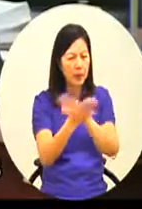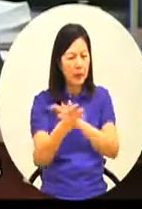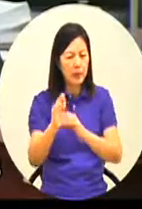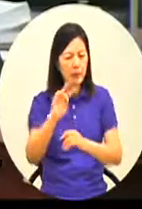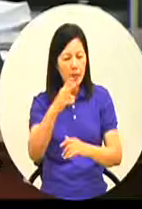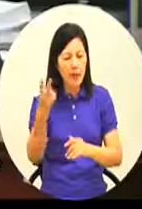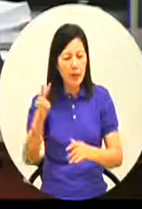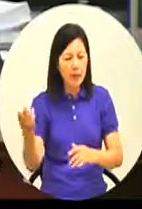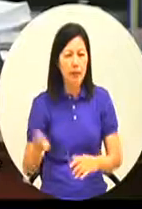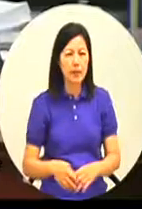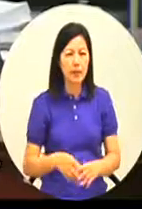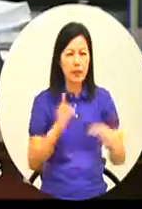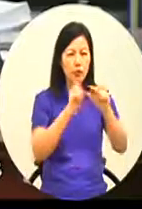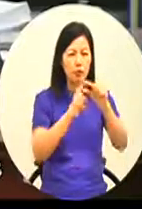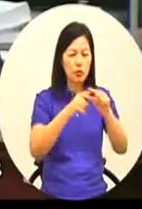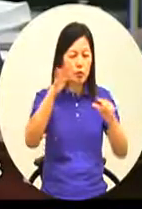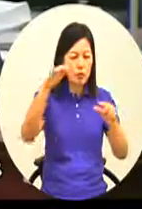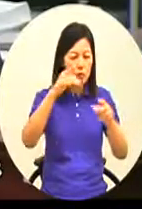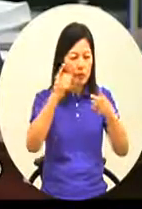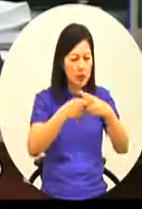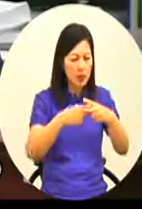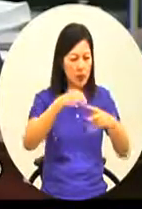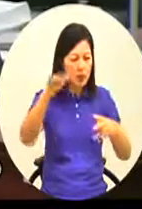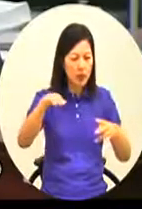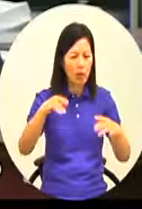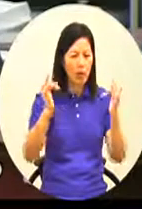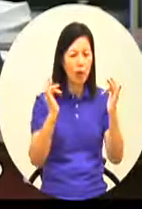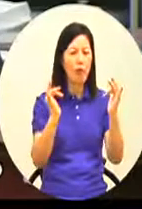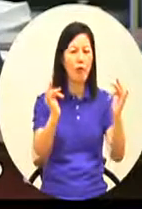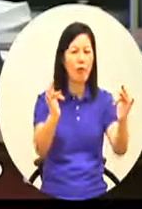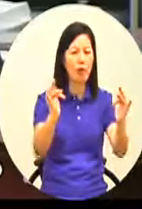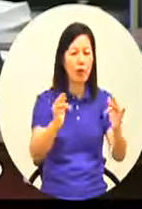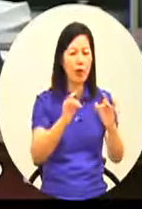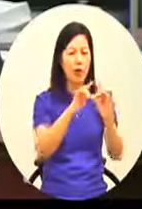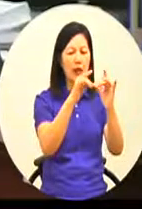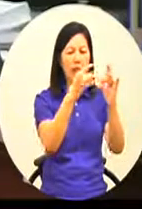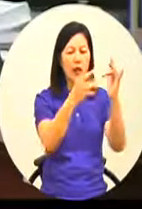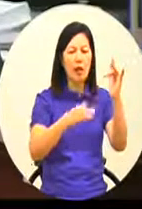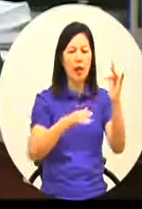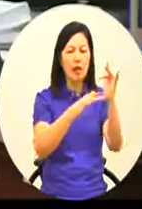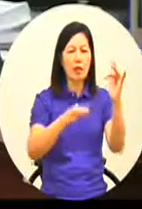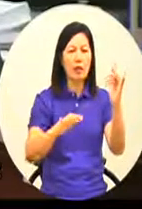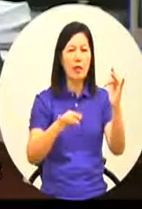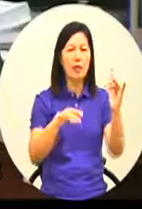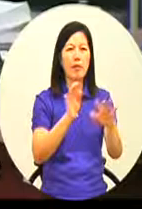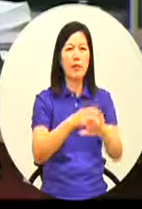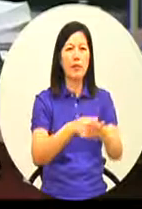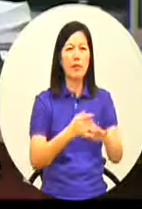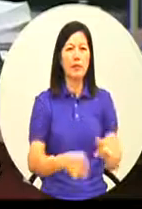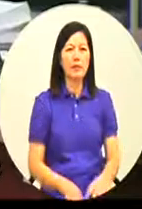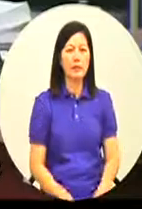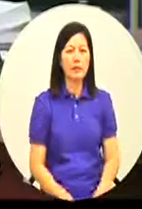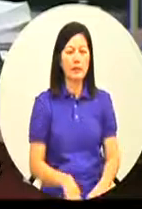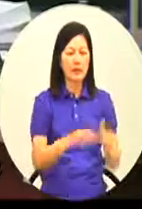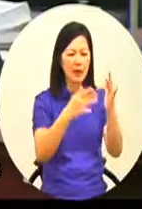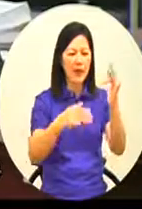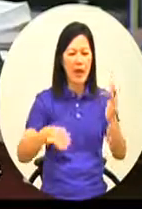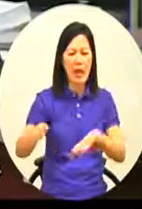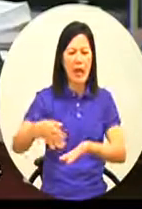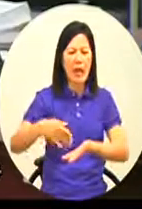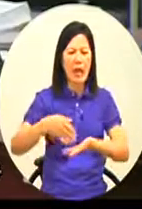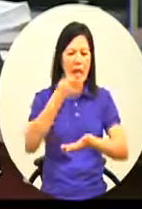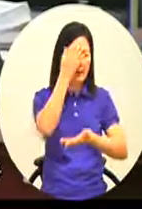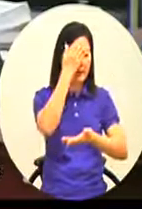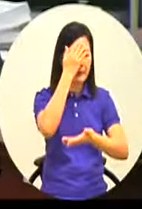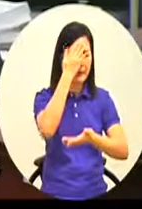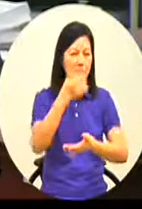中小型的树木，吼、哦，啊，佮它较袂落叶，较袂落叶的，落叶的吼，开始讲来扫袂去啊。你